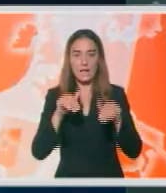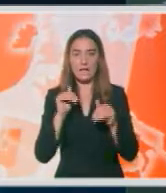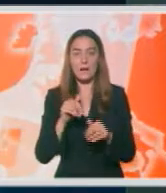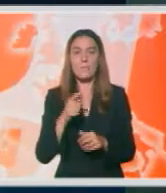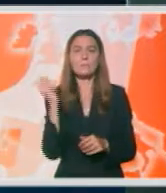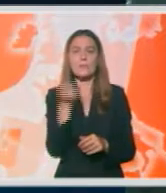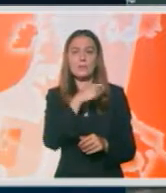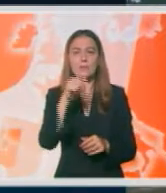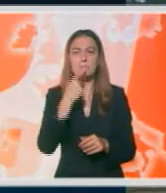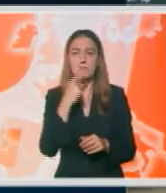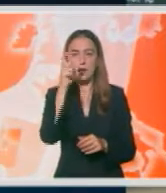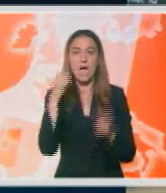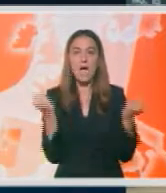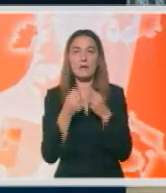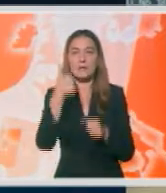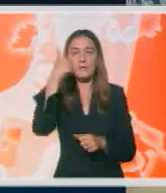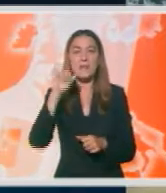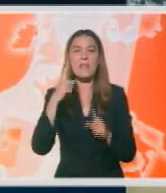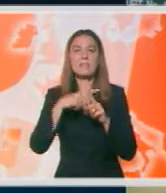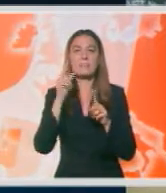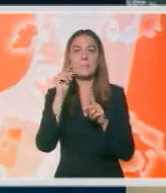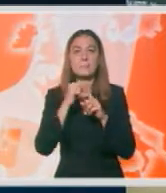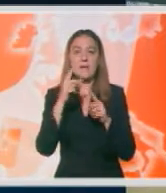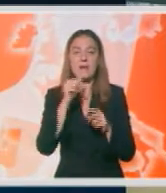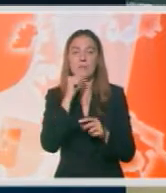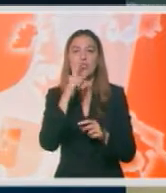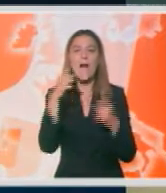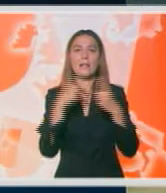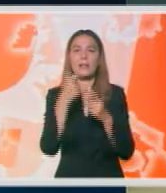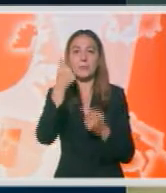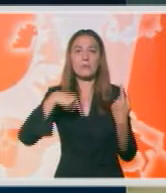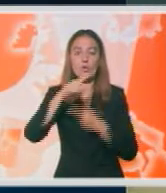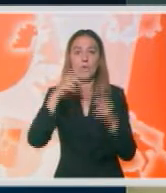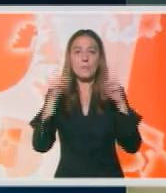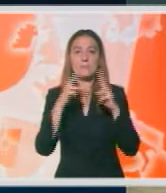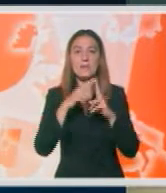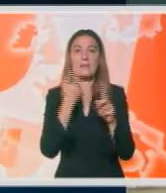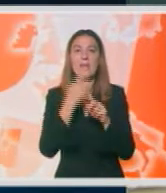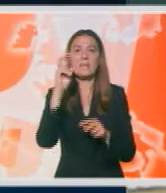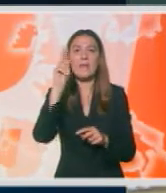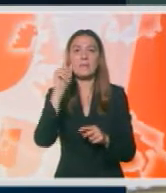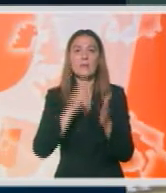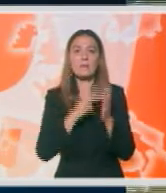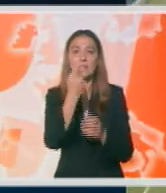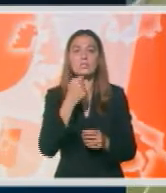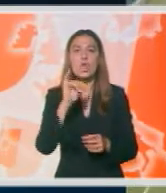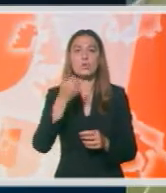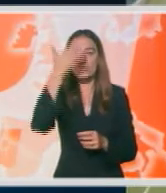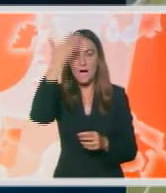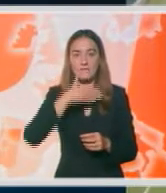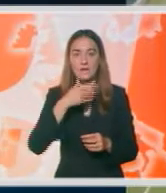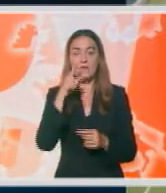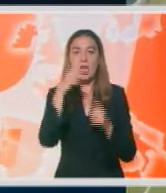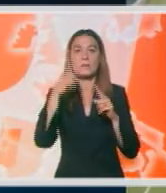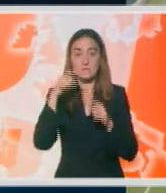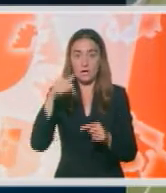Od tenisera aktivan je samo Janko Tipsarević. U Atlanti se u prvom kolu sastaje sa Kevinom Andersonom iz Južne Afrike. Tipsarević